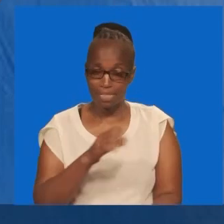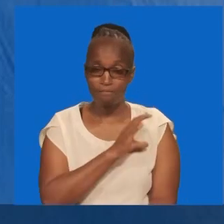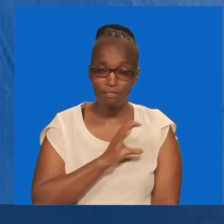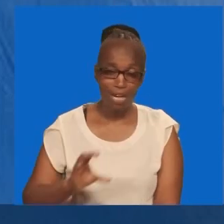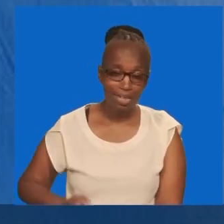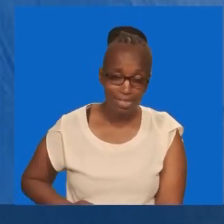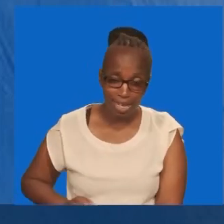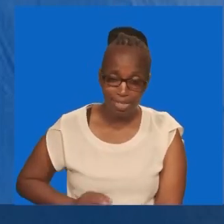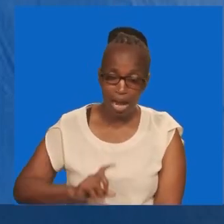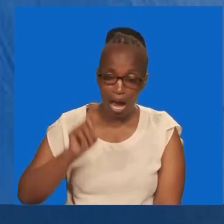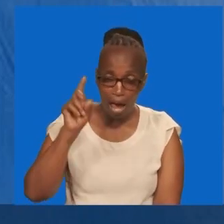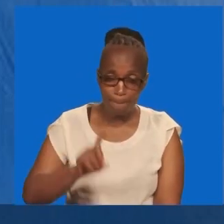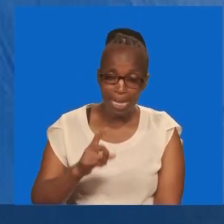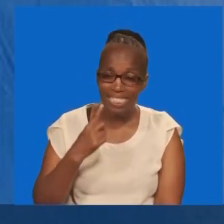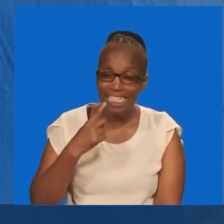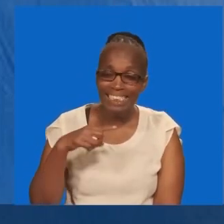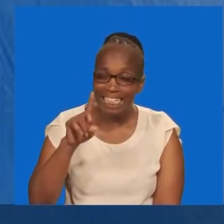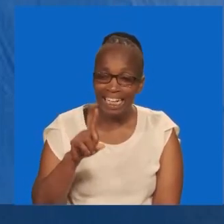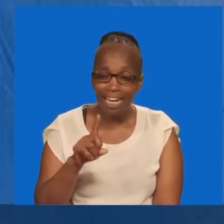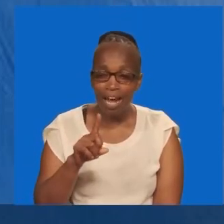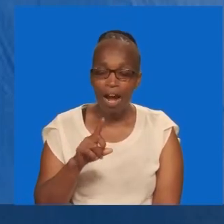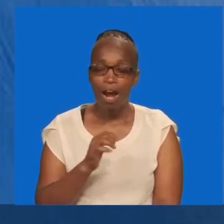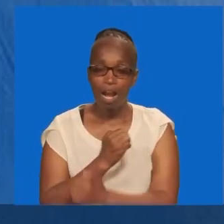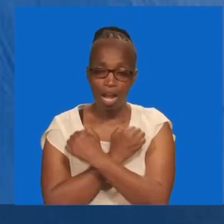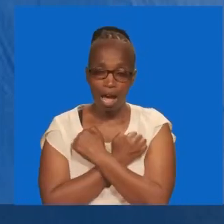kama Mkristo kutangaza upendo.